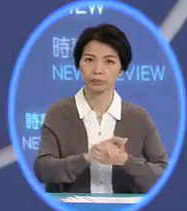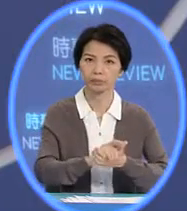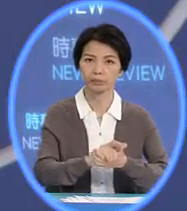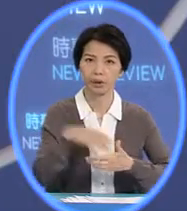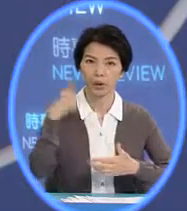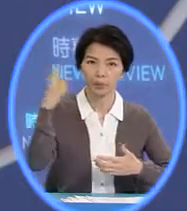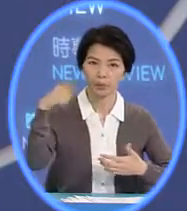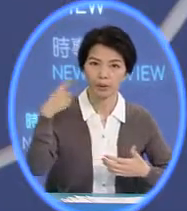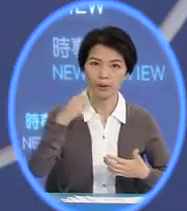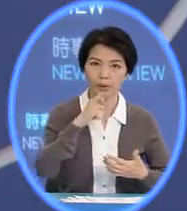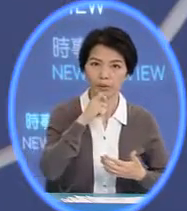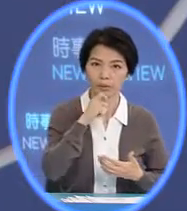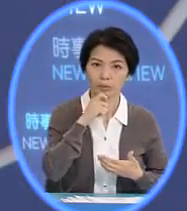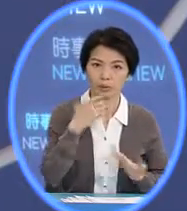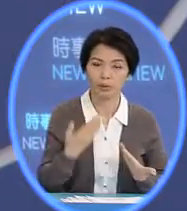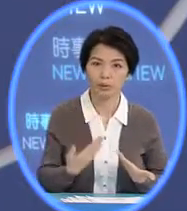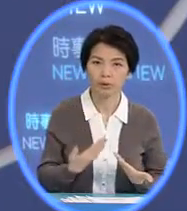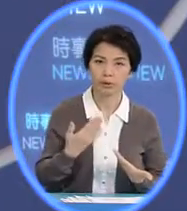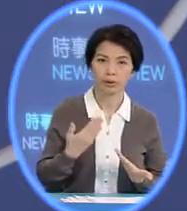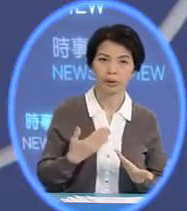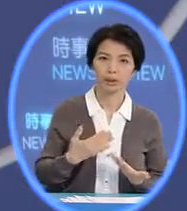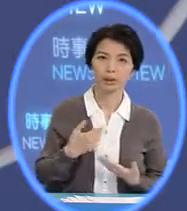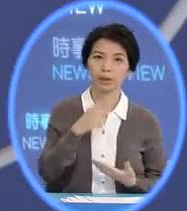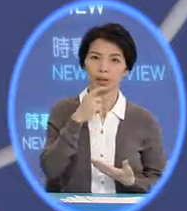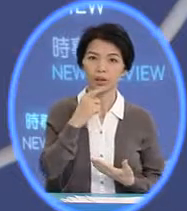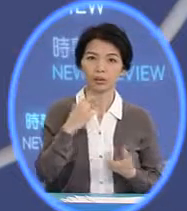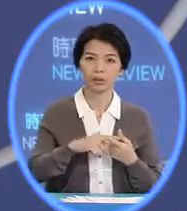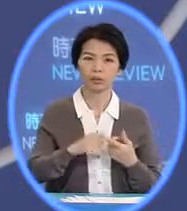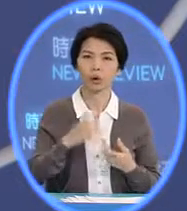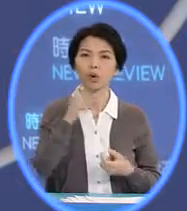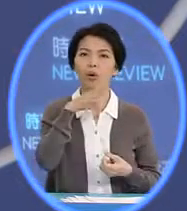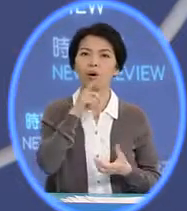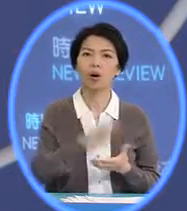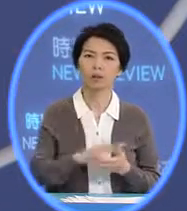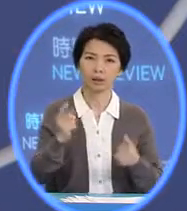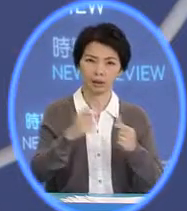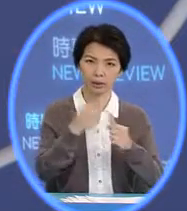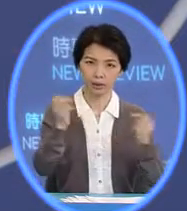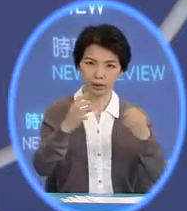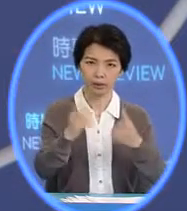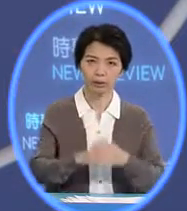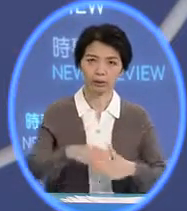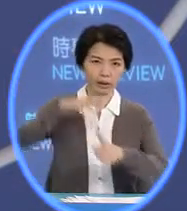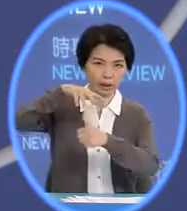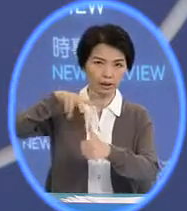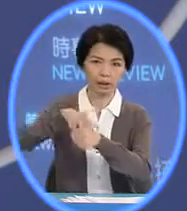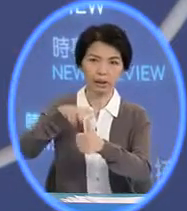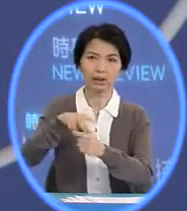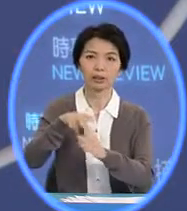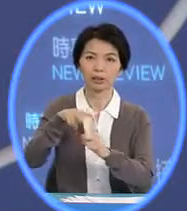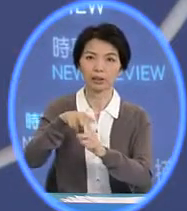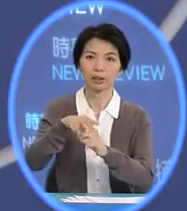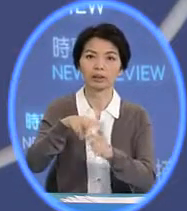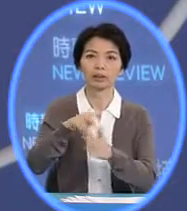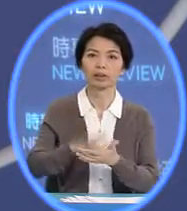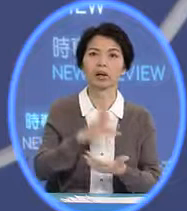美方一面高喊着对话接触，一面挥舞着制裁大棒，一面发出磋